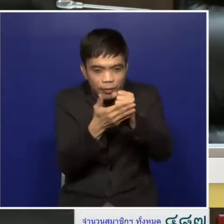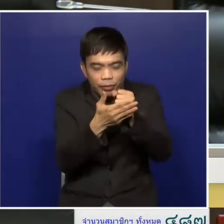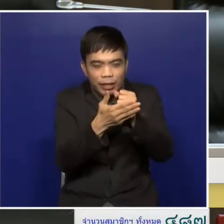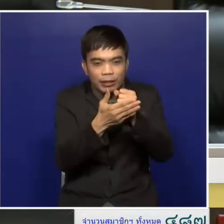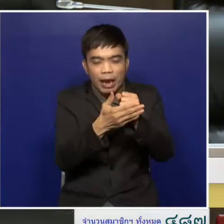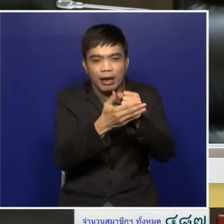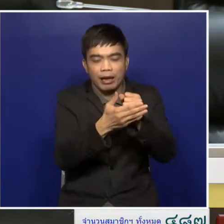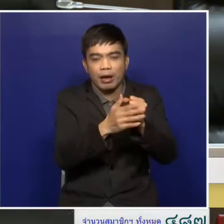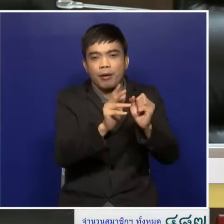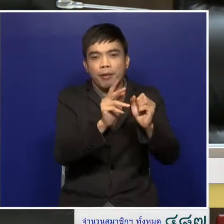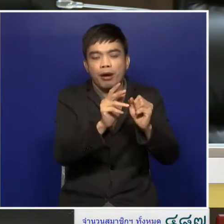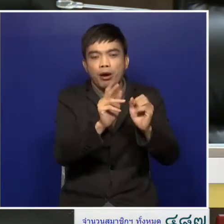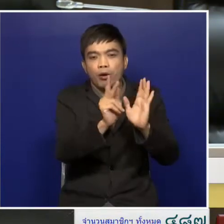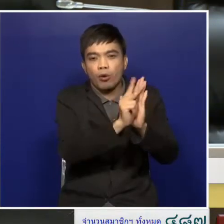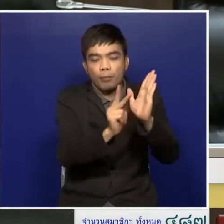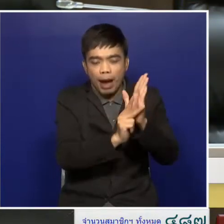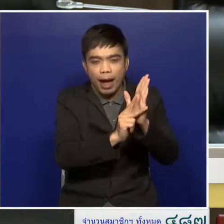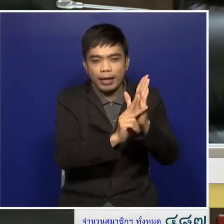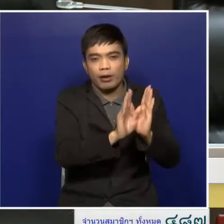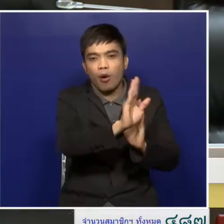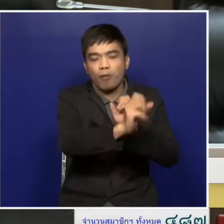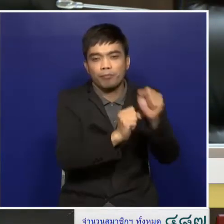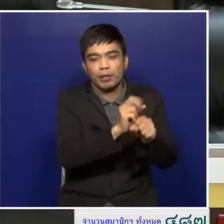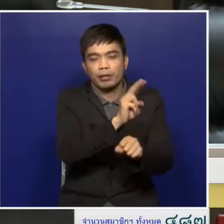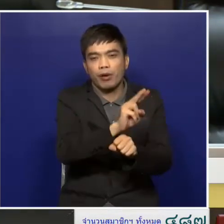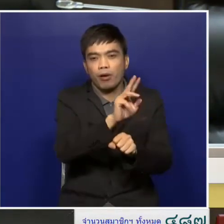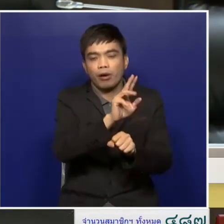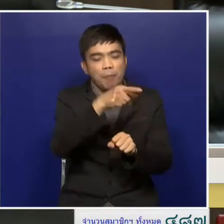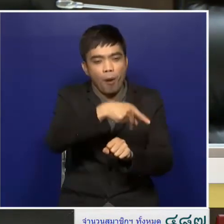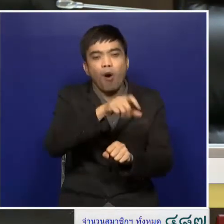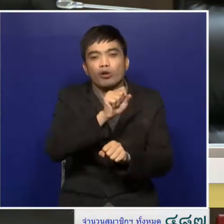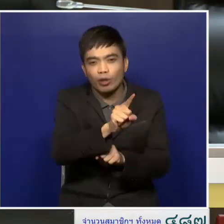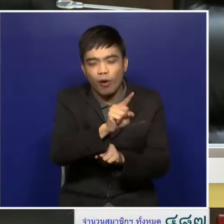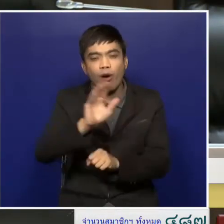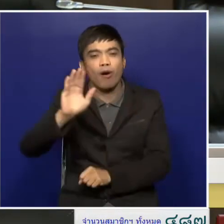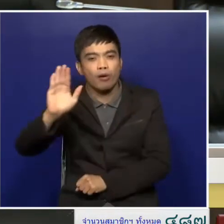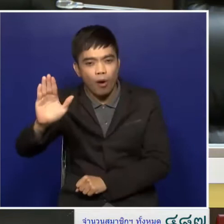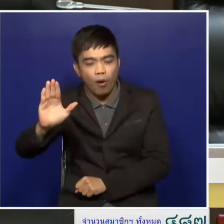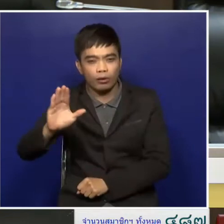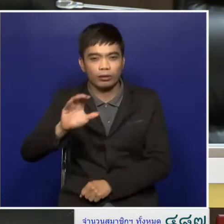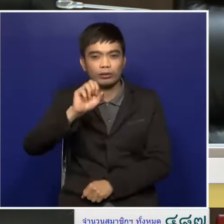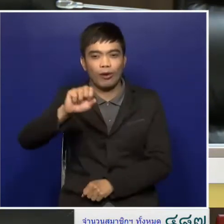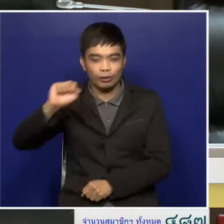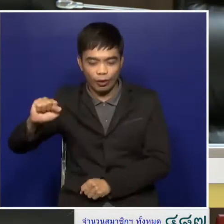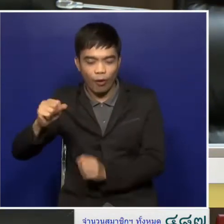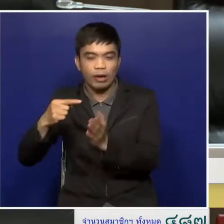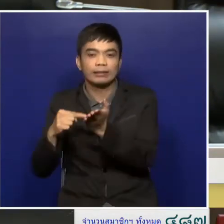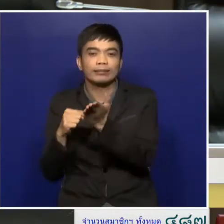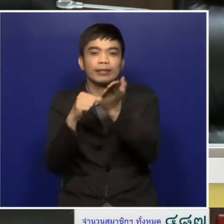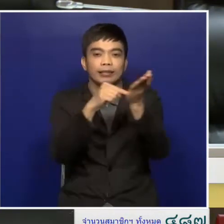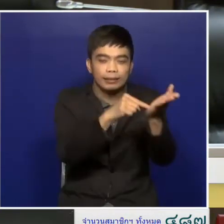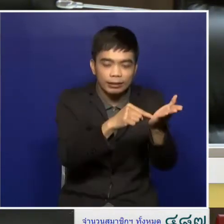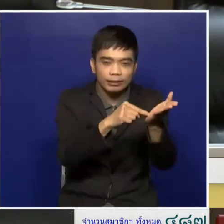พ.ต.ต.นะครับซึ่งเสนอโดยคณะมนตรีนะครับแล้วก็มีของท่านสมาชิกสภาผู้แทนราษฎร